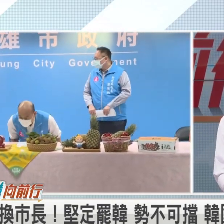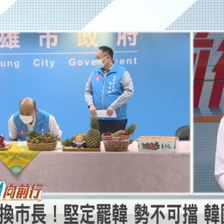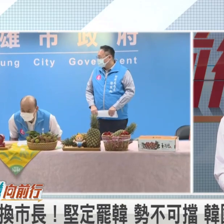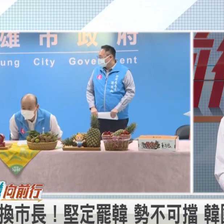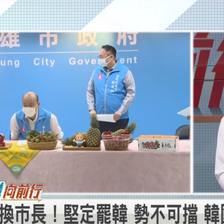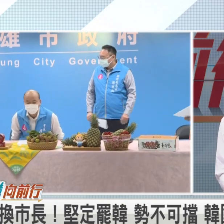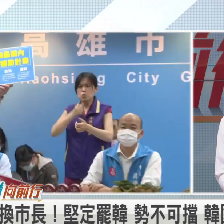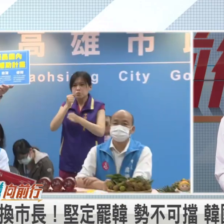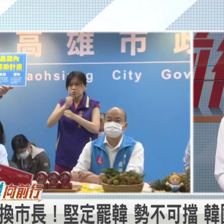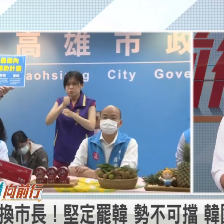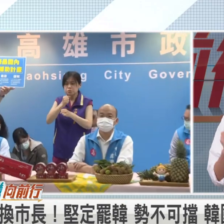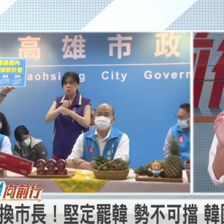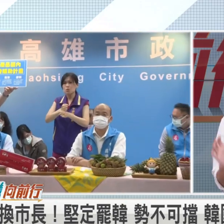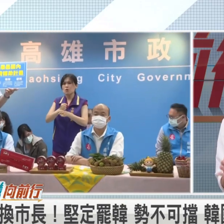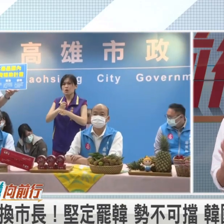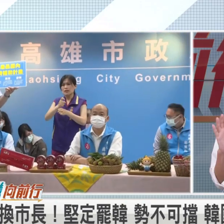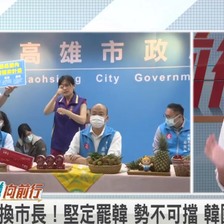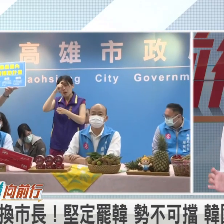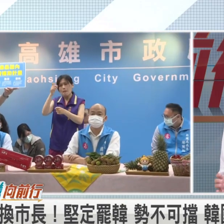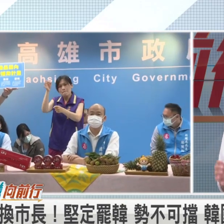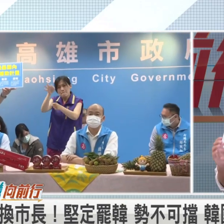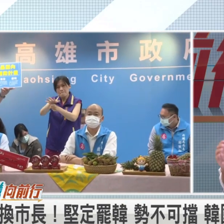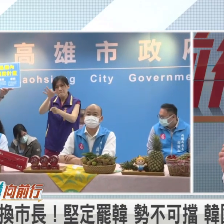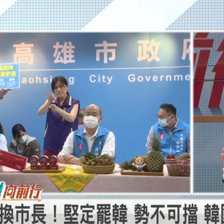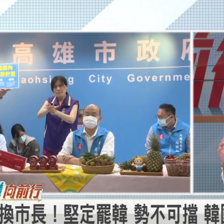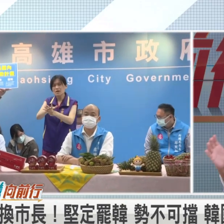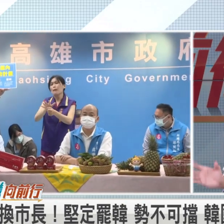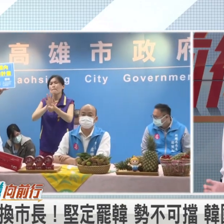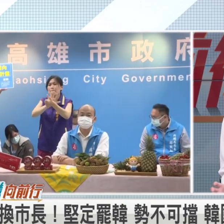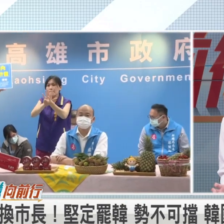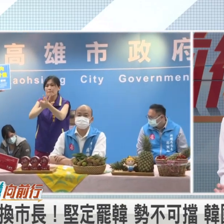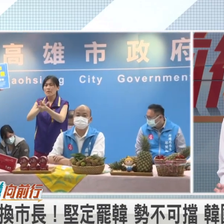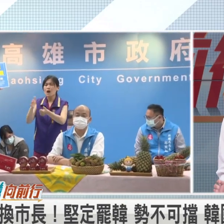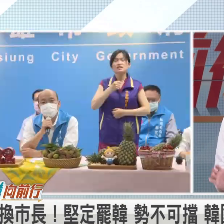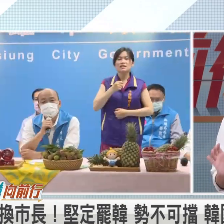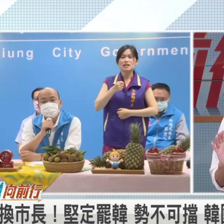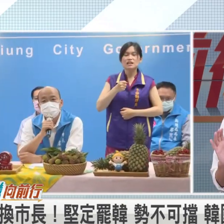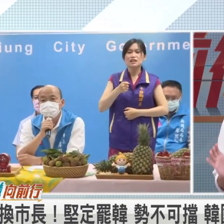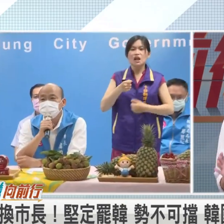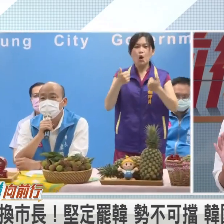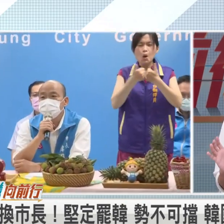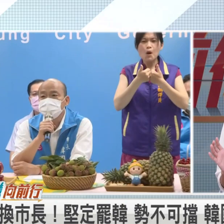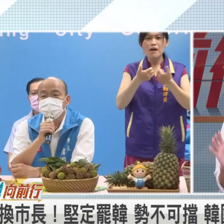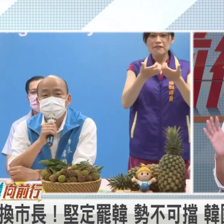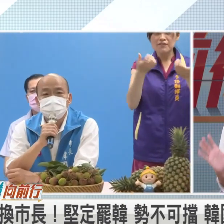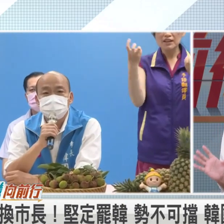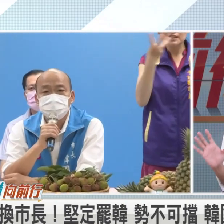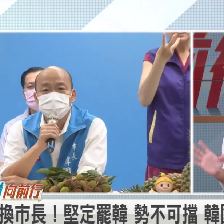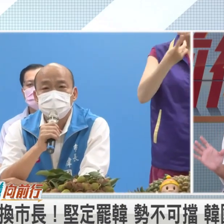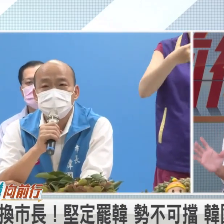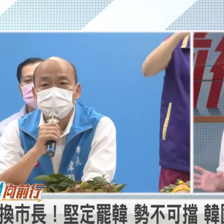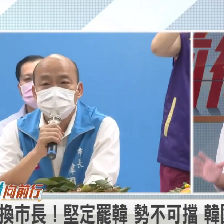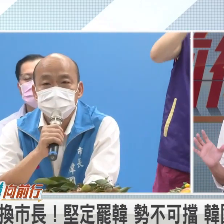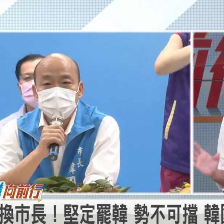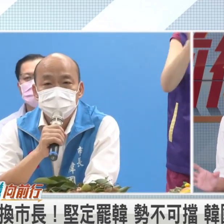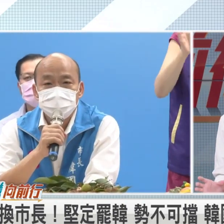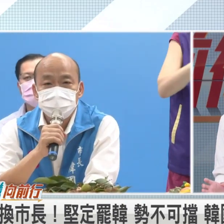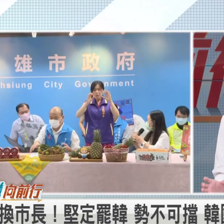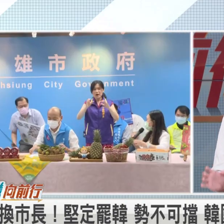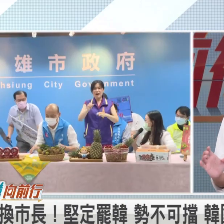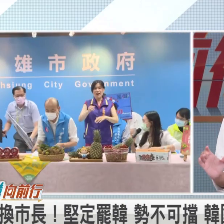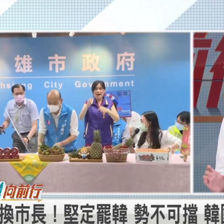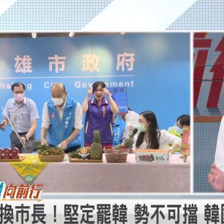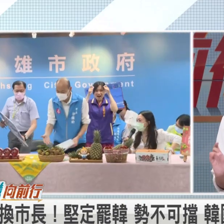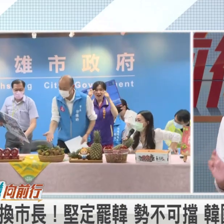三成四左右的这个得票率，所以其实这个四分之一的门槛是蛮高的， 不好达到。 所以大家在想说啊，罢韩团体很热，罢韩很热。